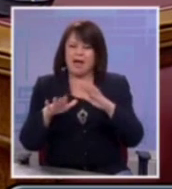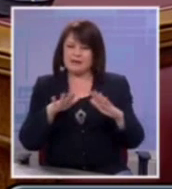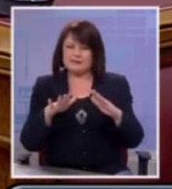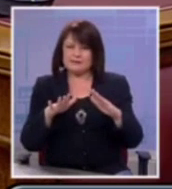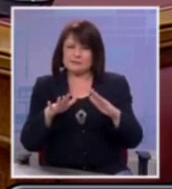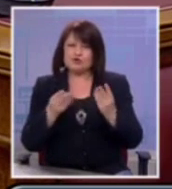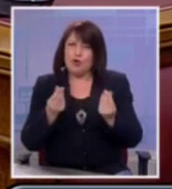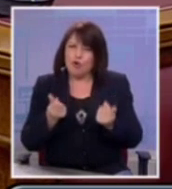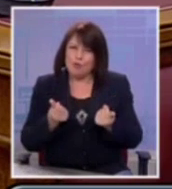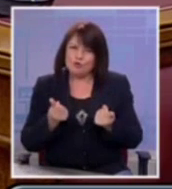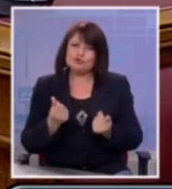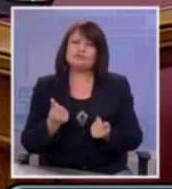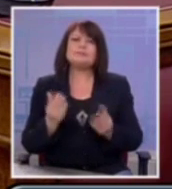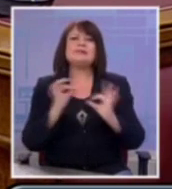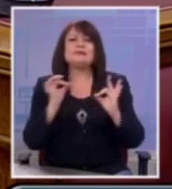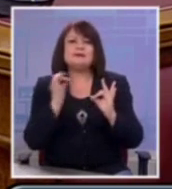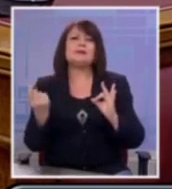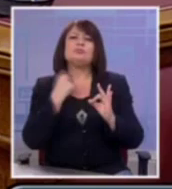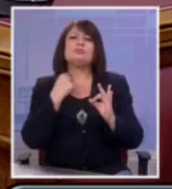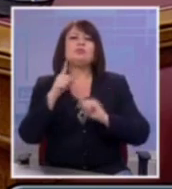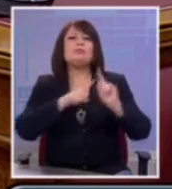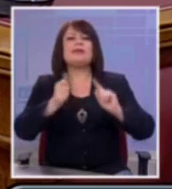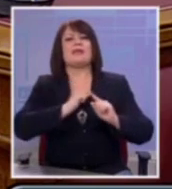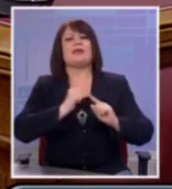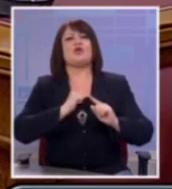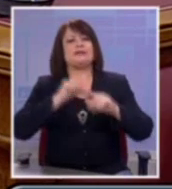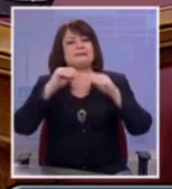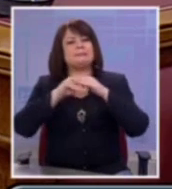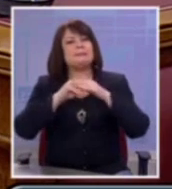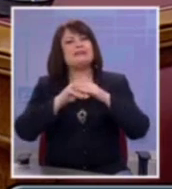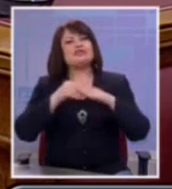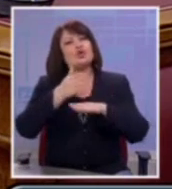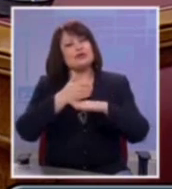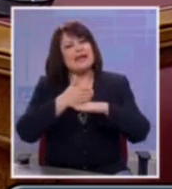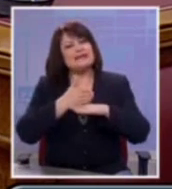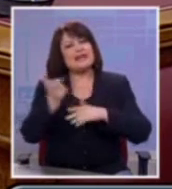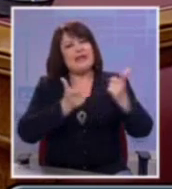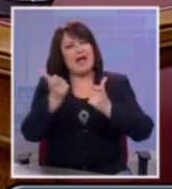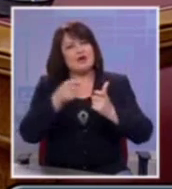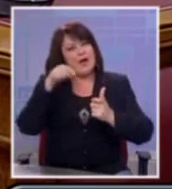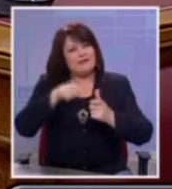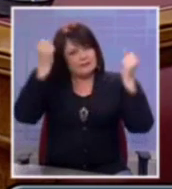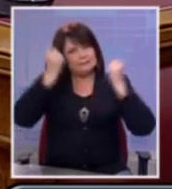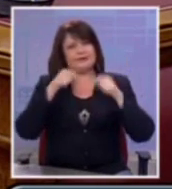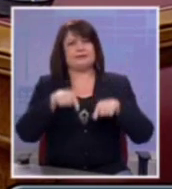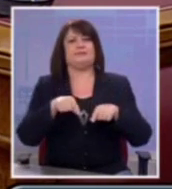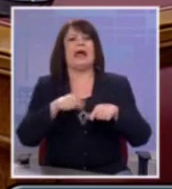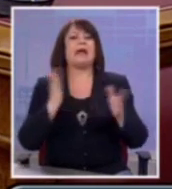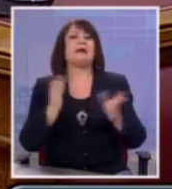διασφάλιζε ότι οι απώλειες θα πέφτανε πάνω στους ιδιώτες πίστωτες που είχαν δανείσει χρήματα στην Ελλάδα